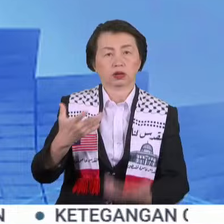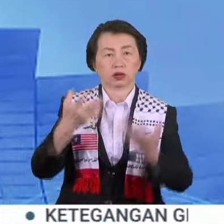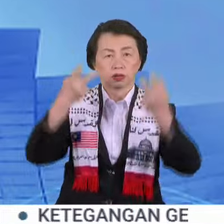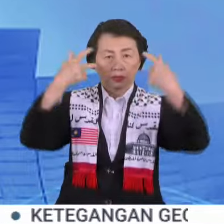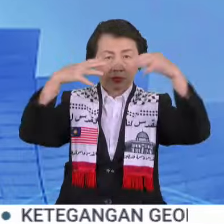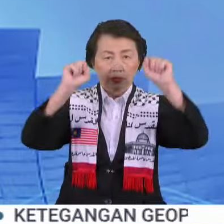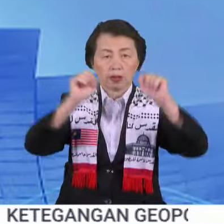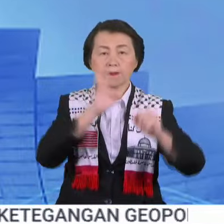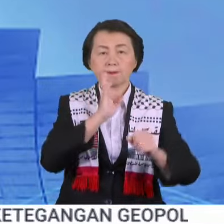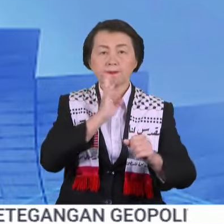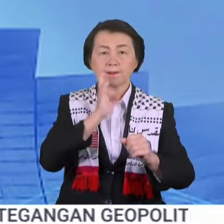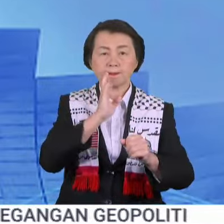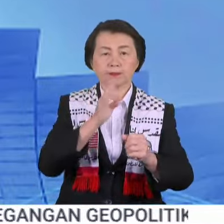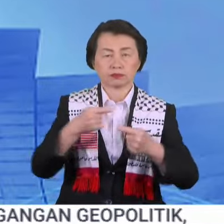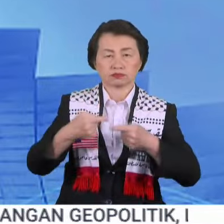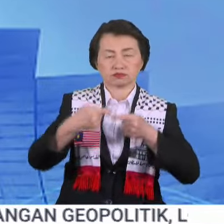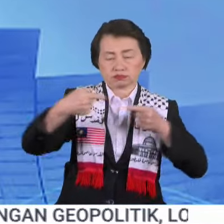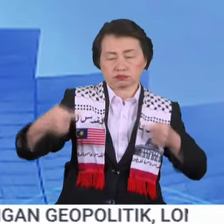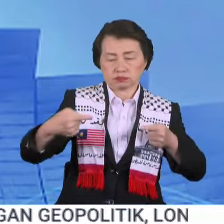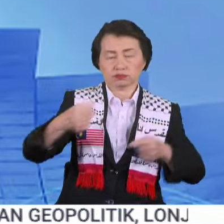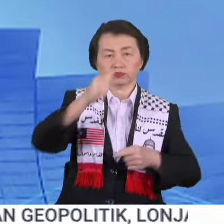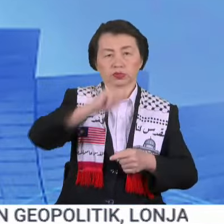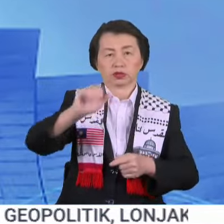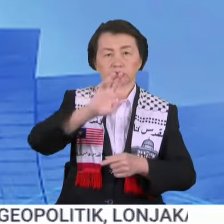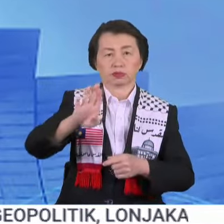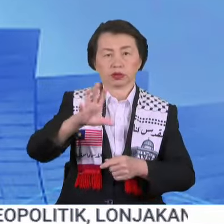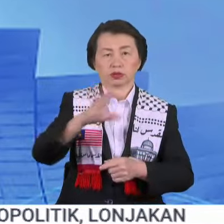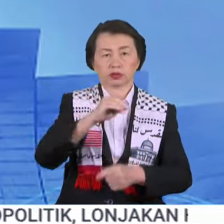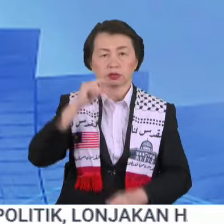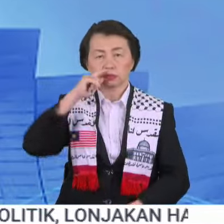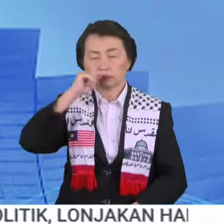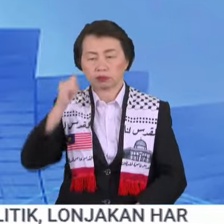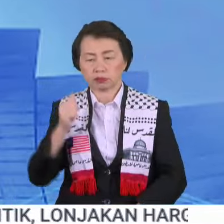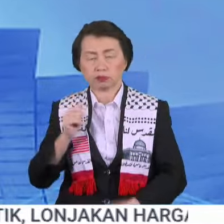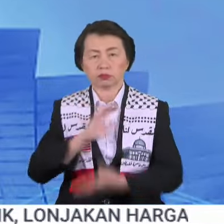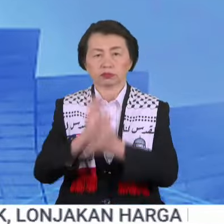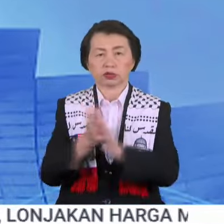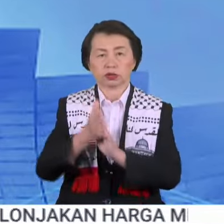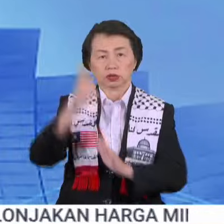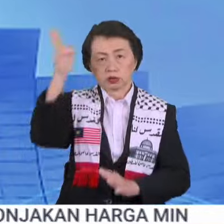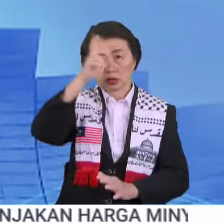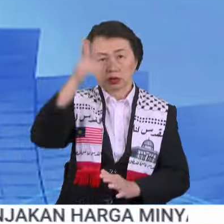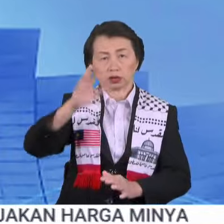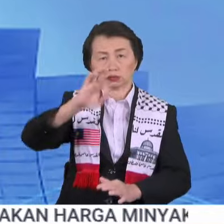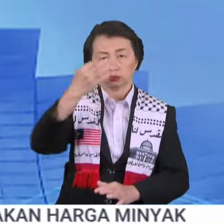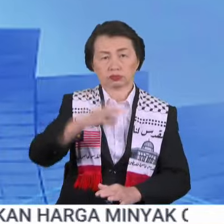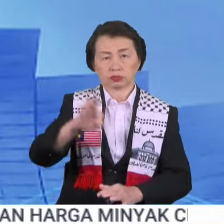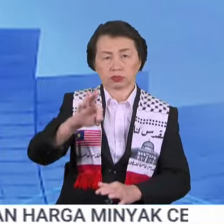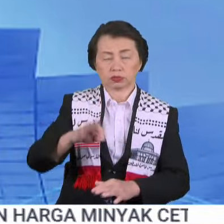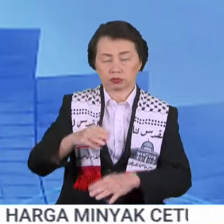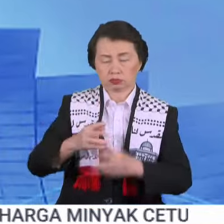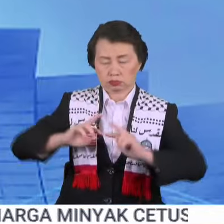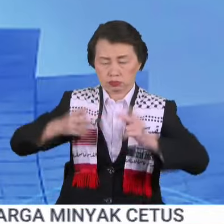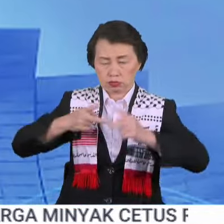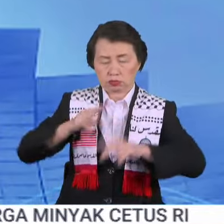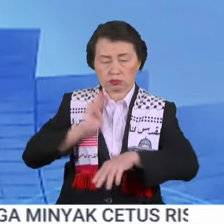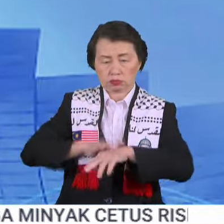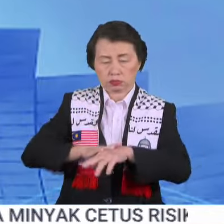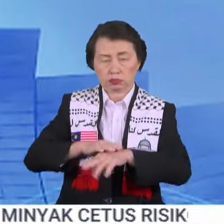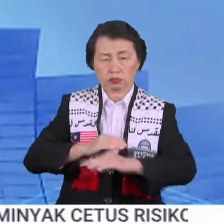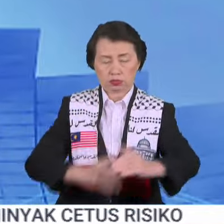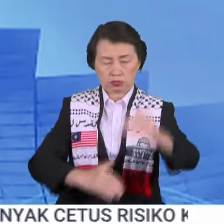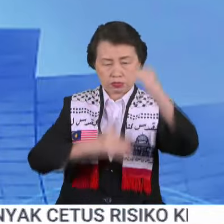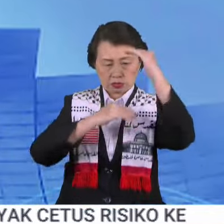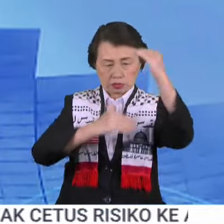Macron berkata ketegangan di Asia Barat dan Ukraine telah menyebabkan kerajaan Perancis meningkatkan amaran keselamatannya ke